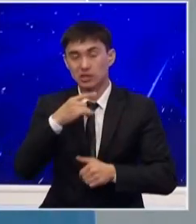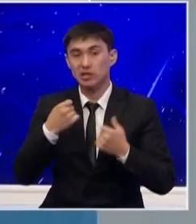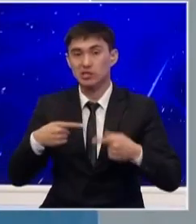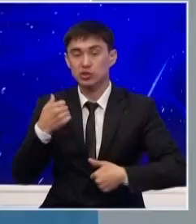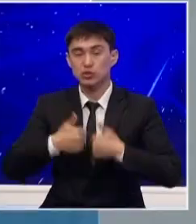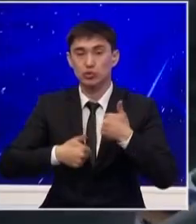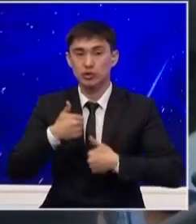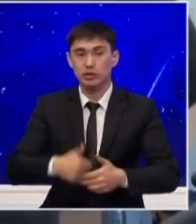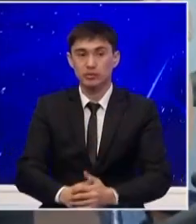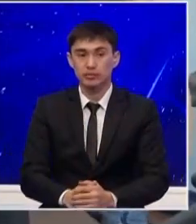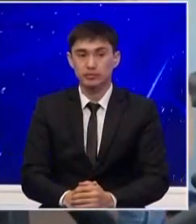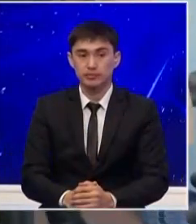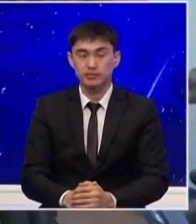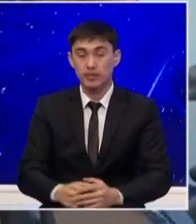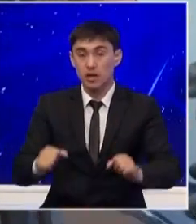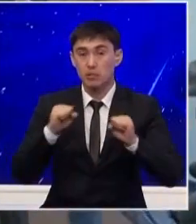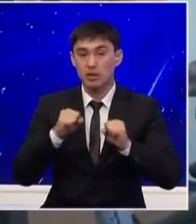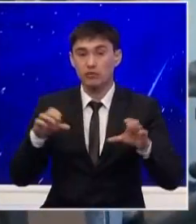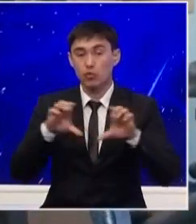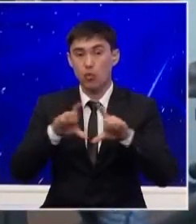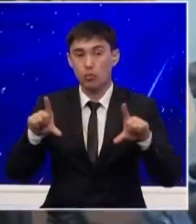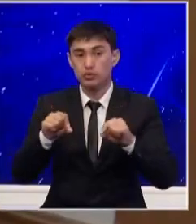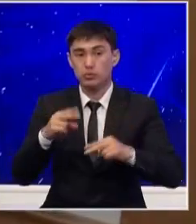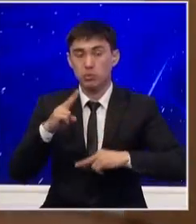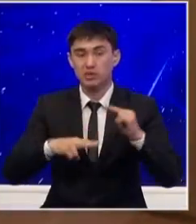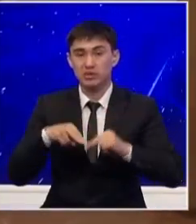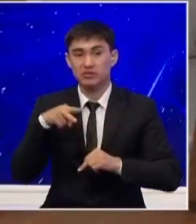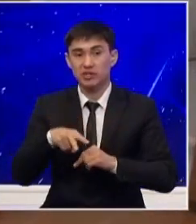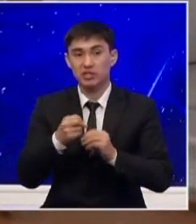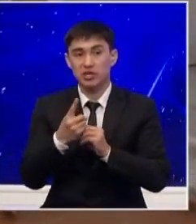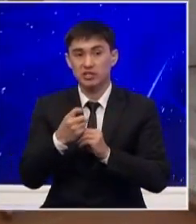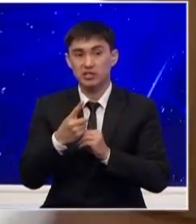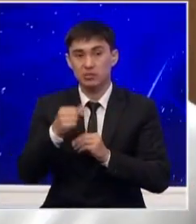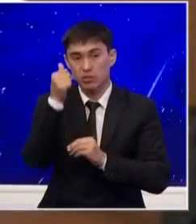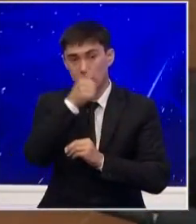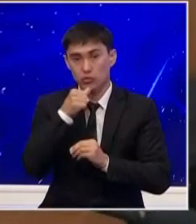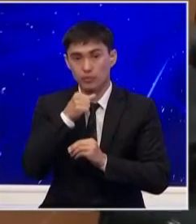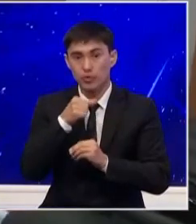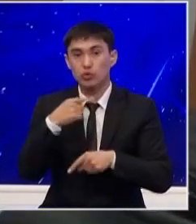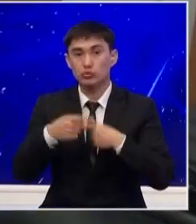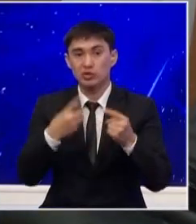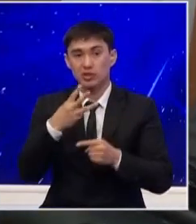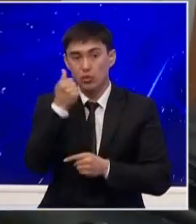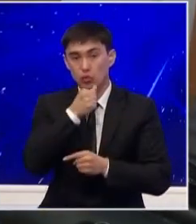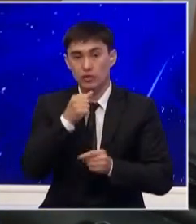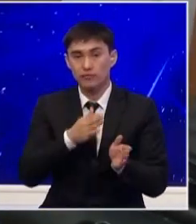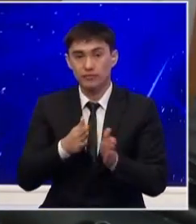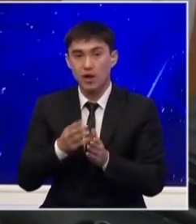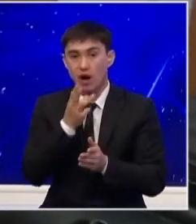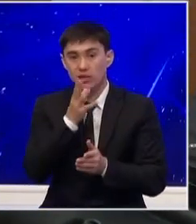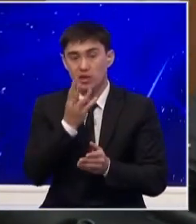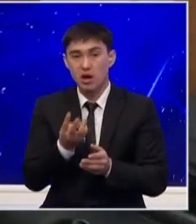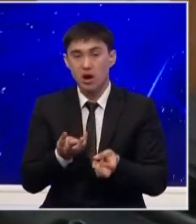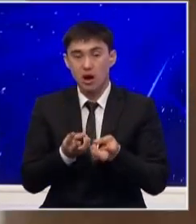различных турнирах. Спортивный комплекс был построен в 2011 году, однако спустя 3 года система отопления вышла